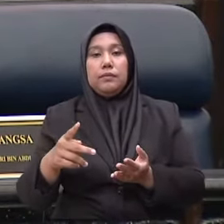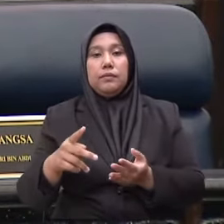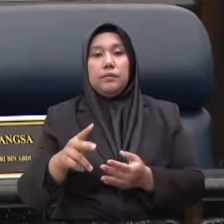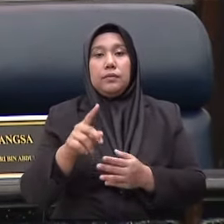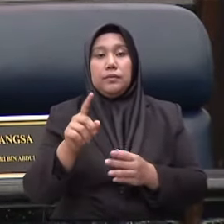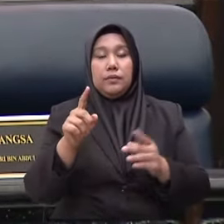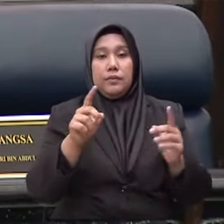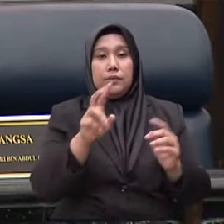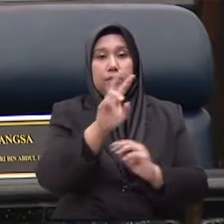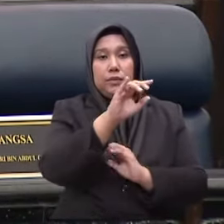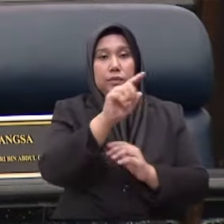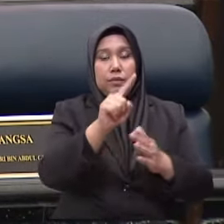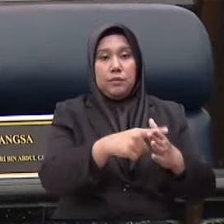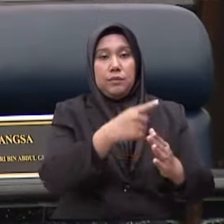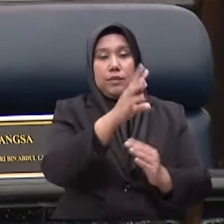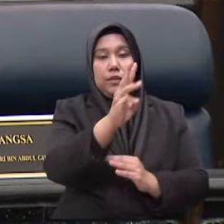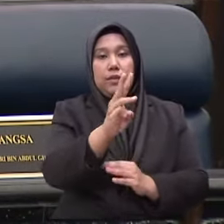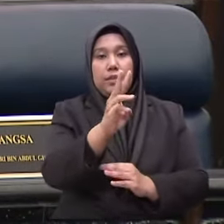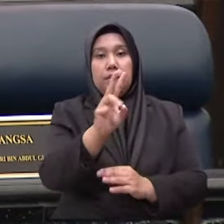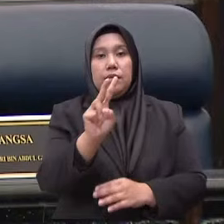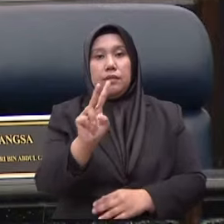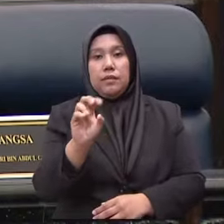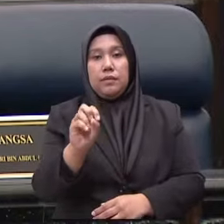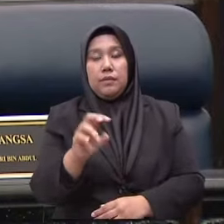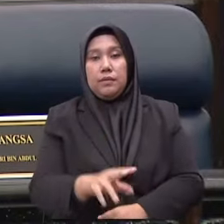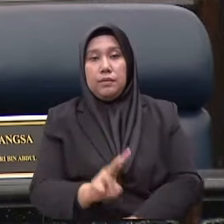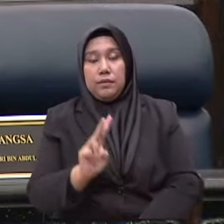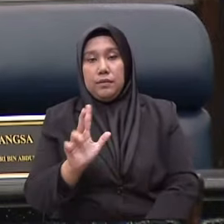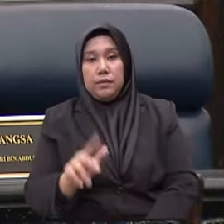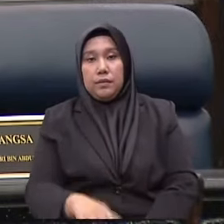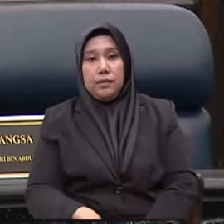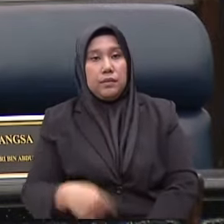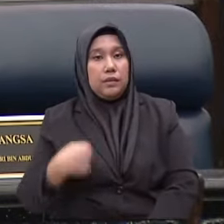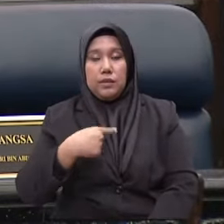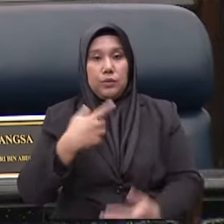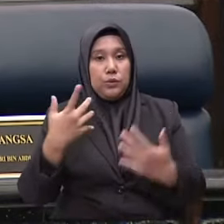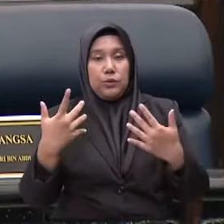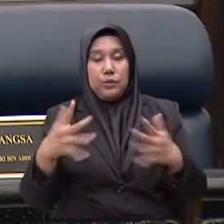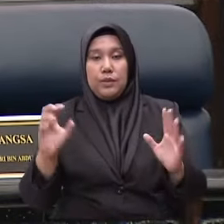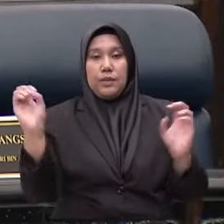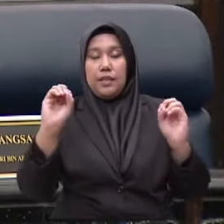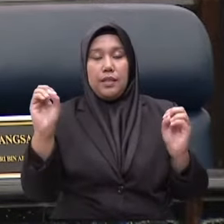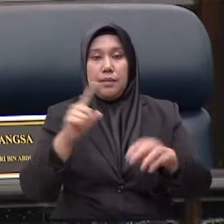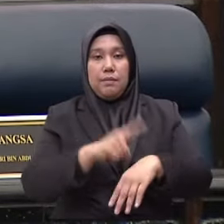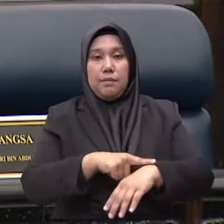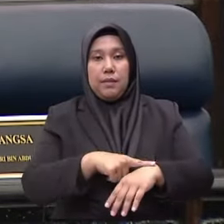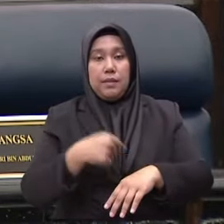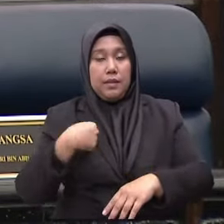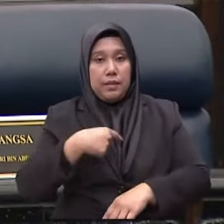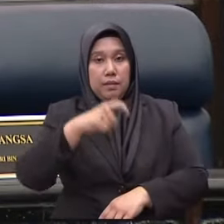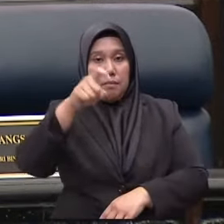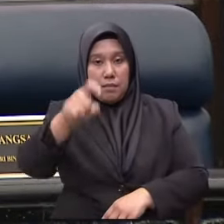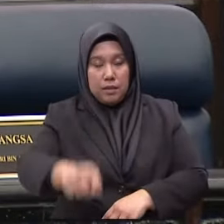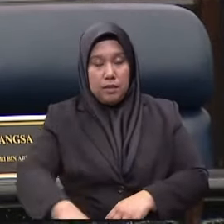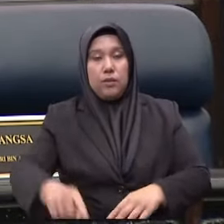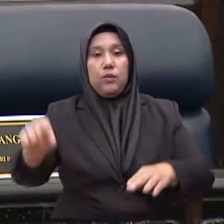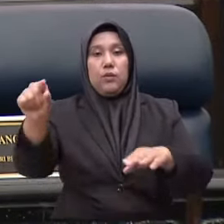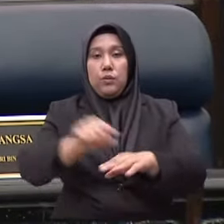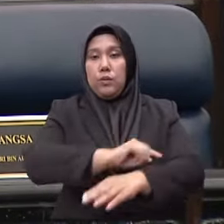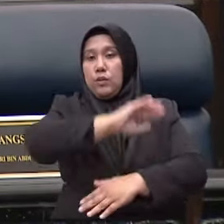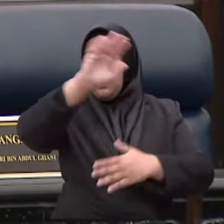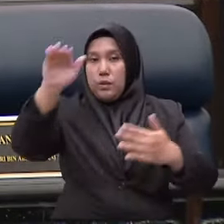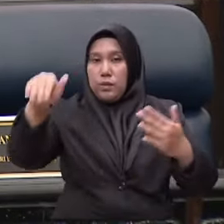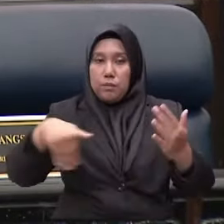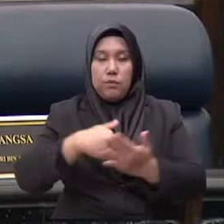bajet 85 dan kita sudah tidak ada masa kita kena guna segala